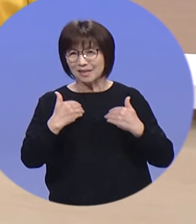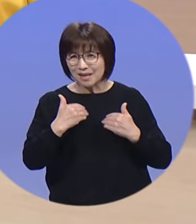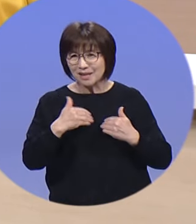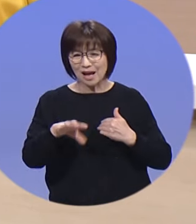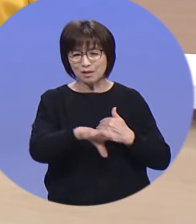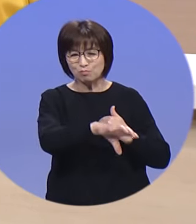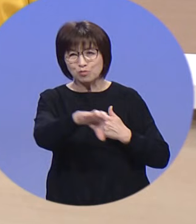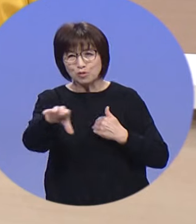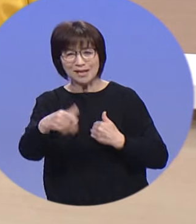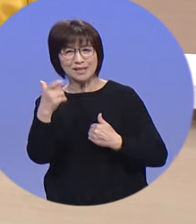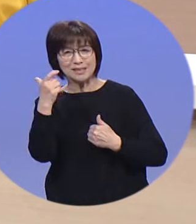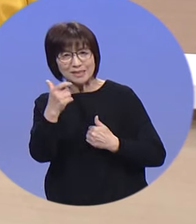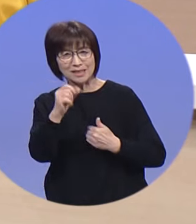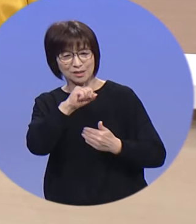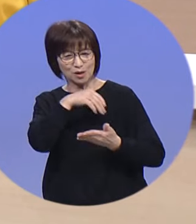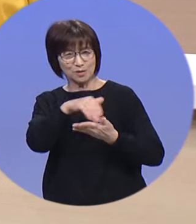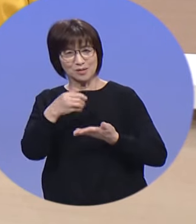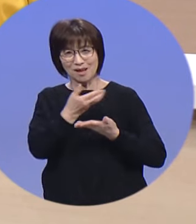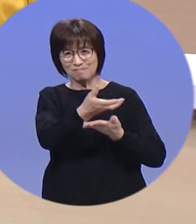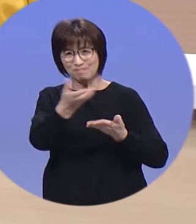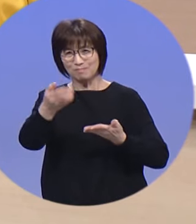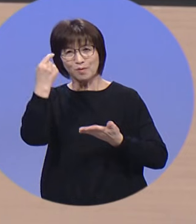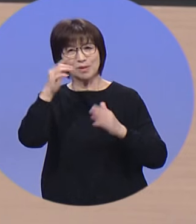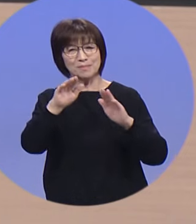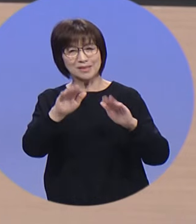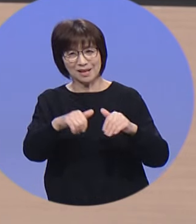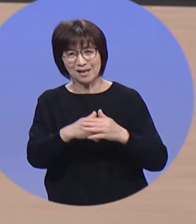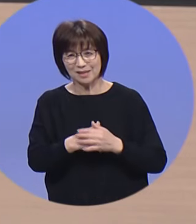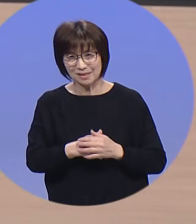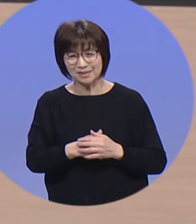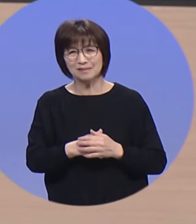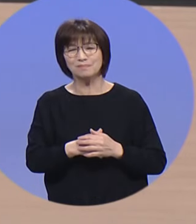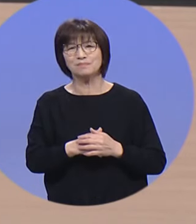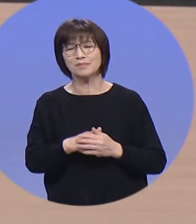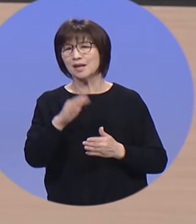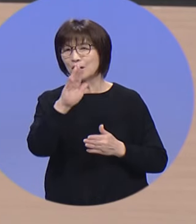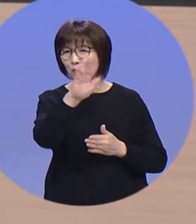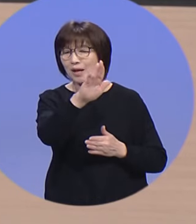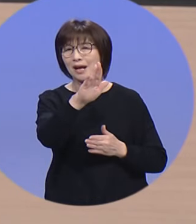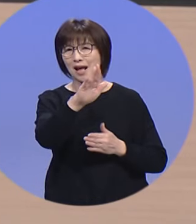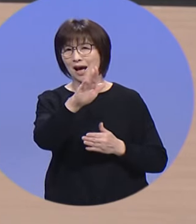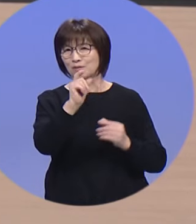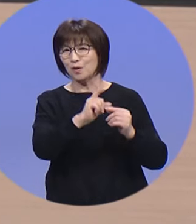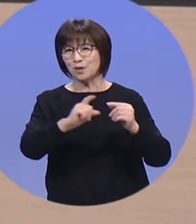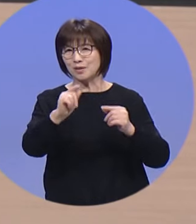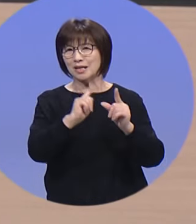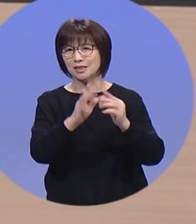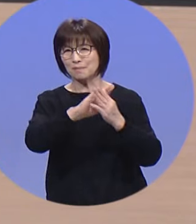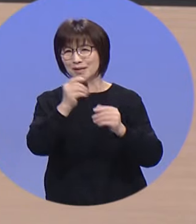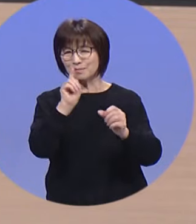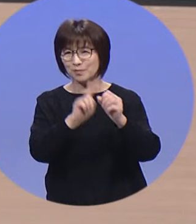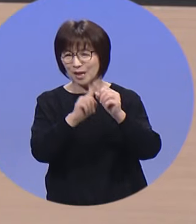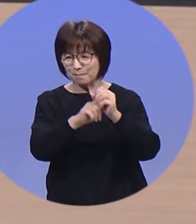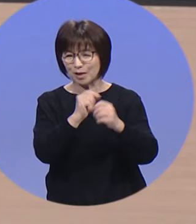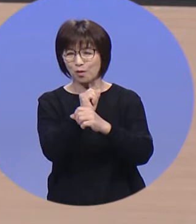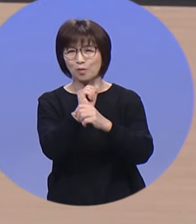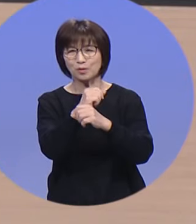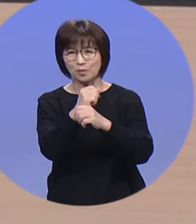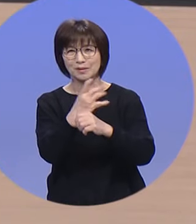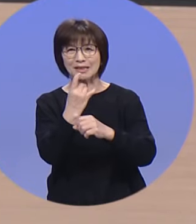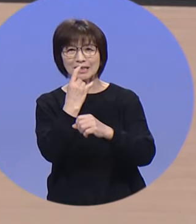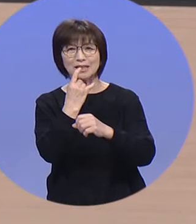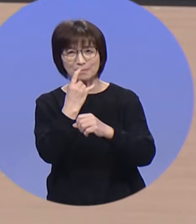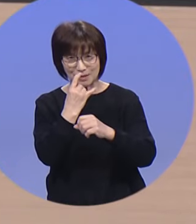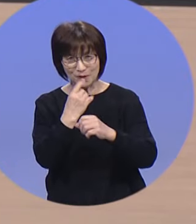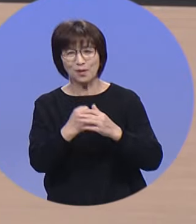分野へのしっかりとした予算だと思いました。これからのより良い千葉県のための取り組みに期待し